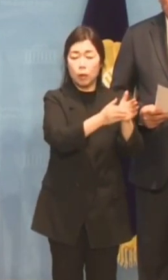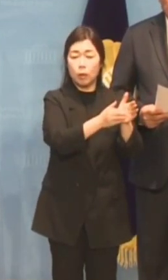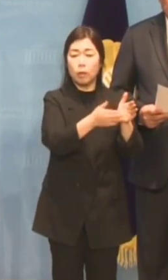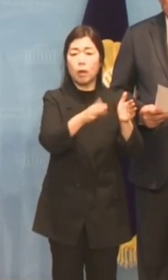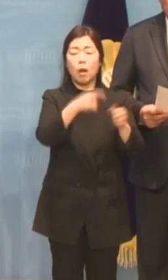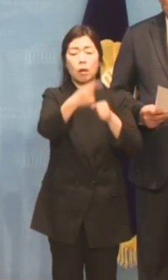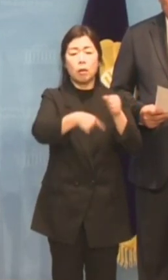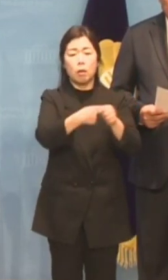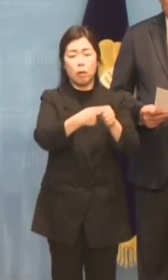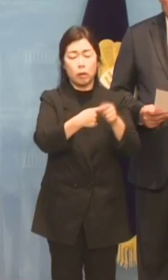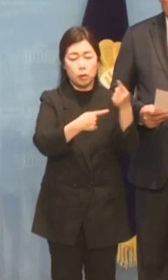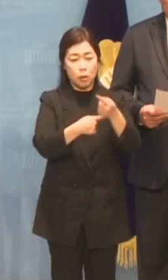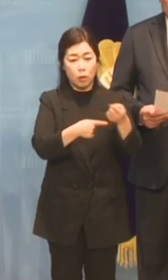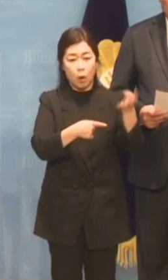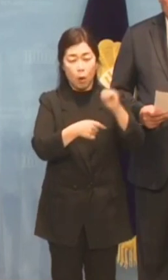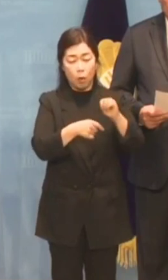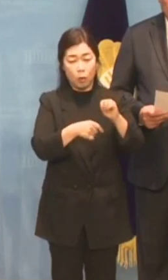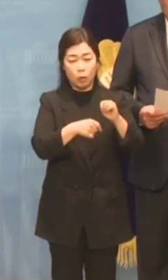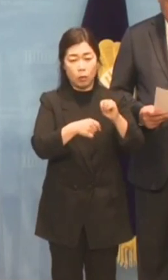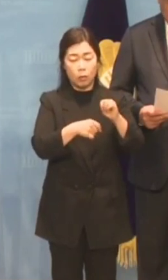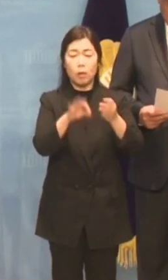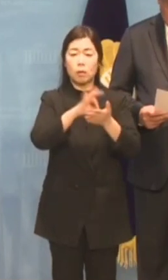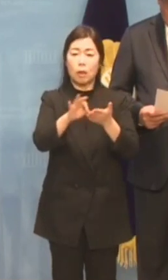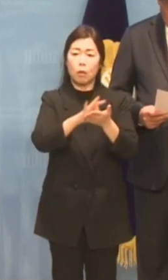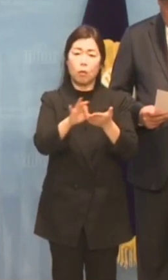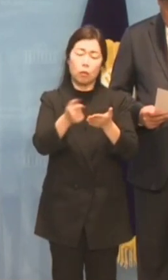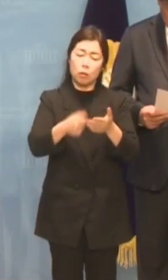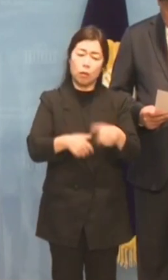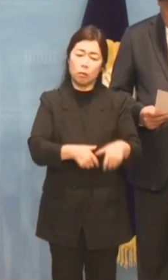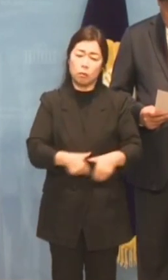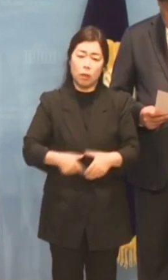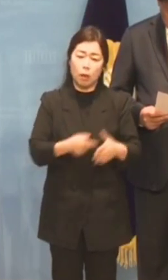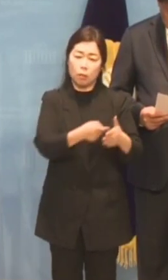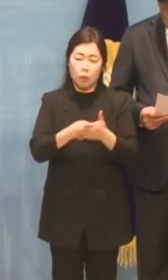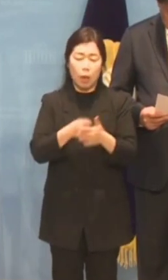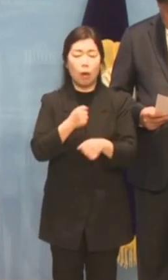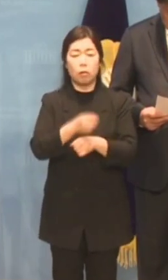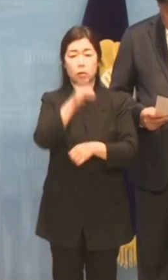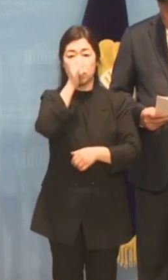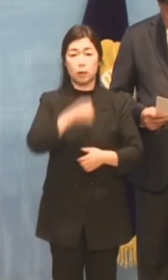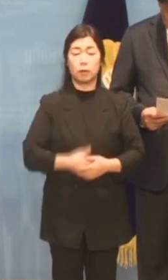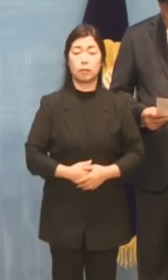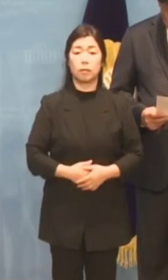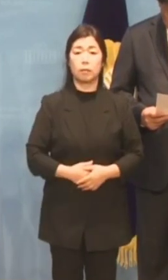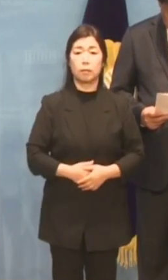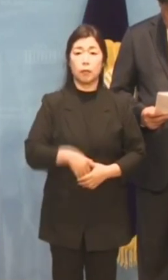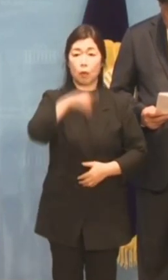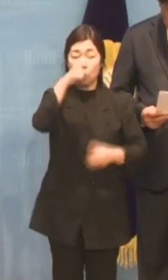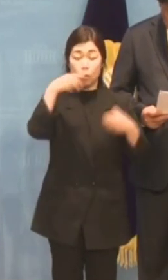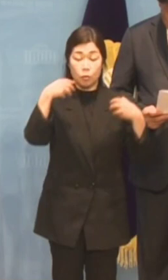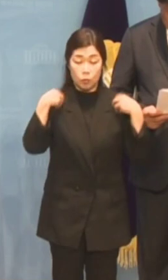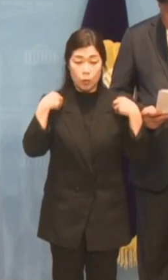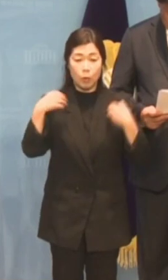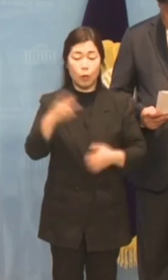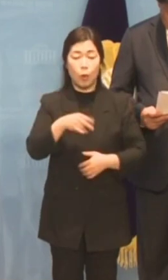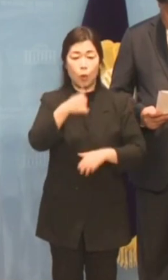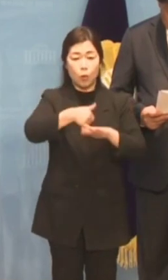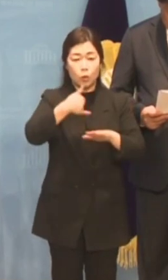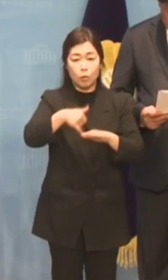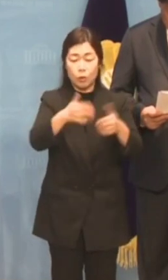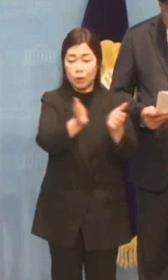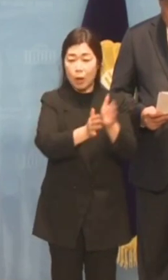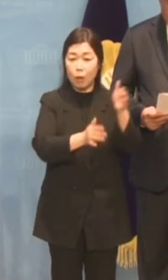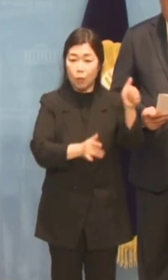연 1천억 원을 쓰는 것도 주저했습니다. 정부 여당과 정황근 농식품부